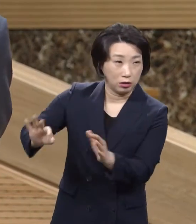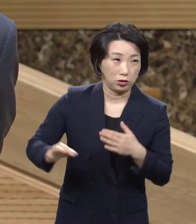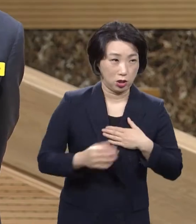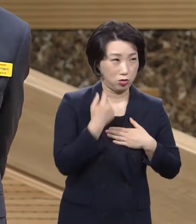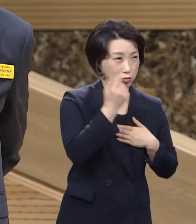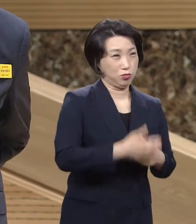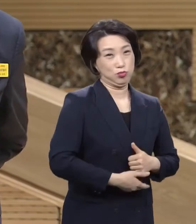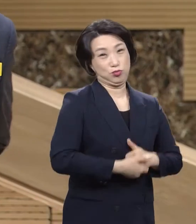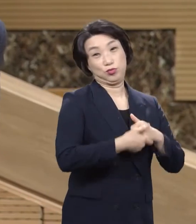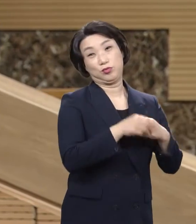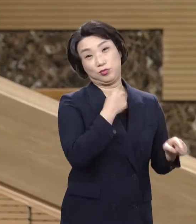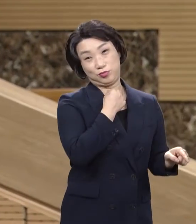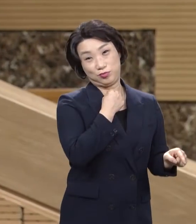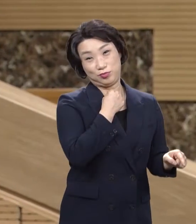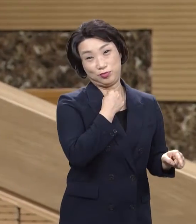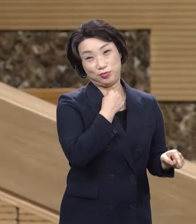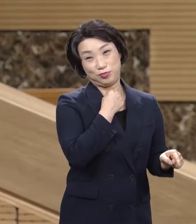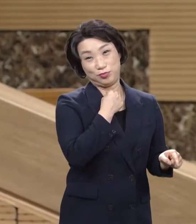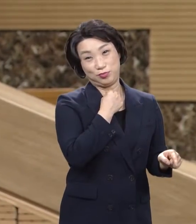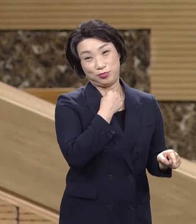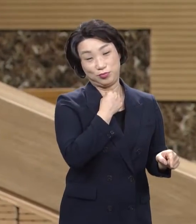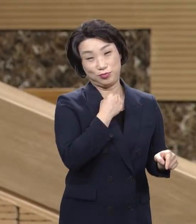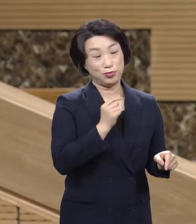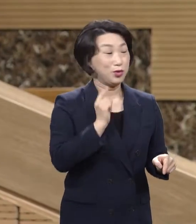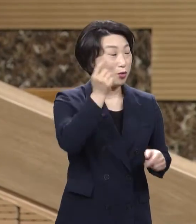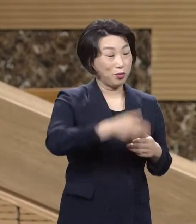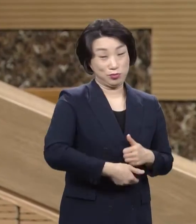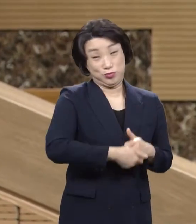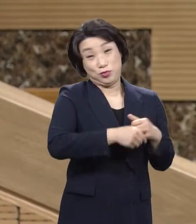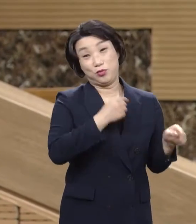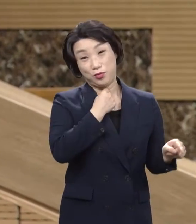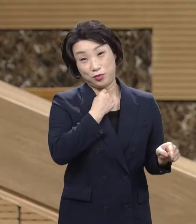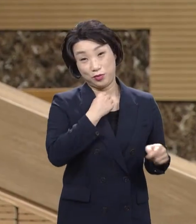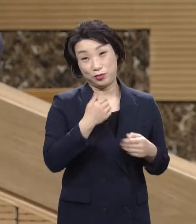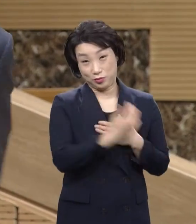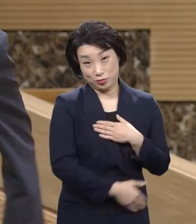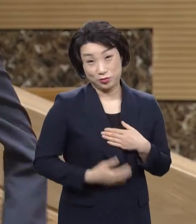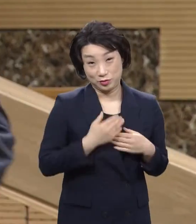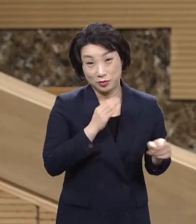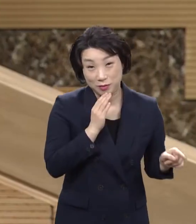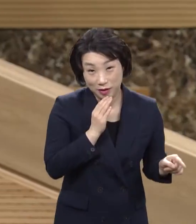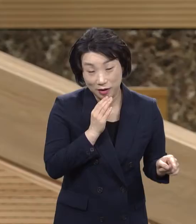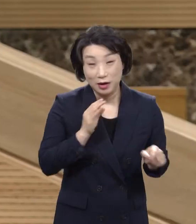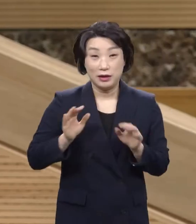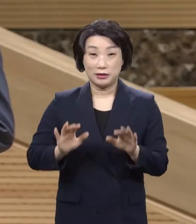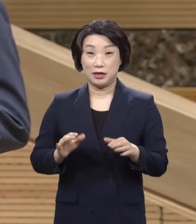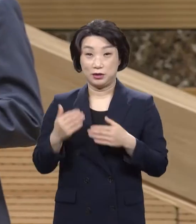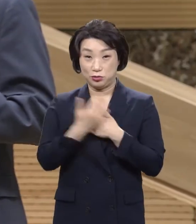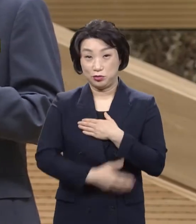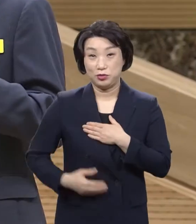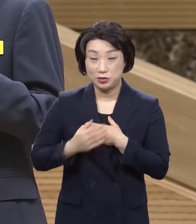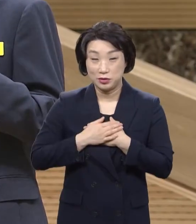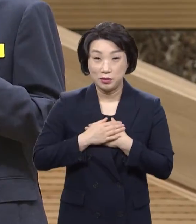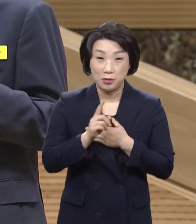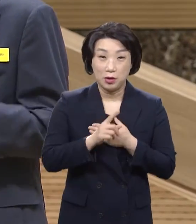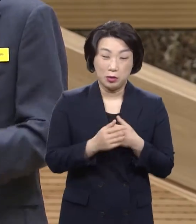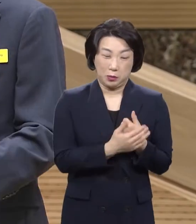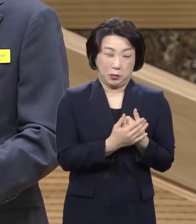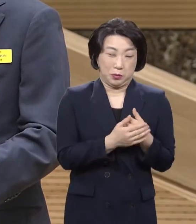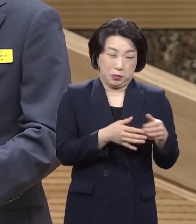제 영광이 좋잖아. 제 영광을 원하잖아. 그러니까 육신은 극한